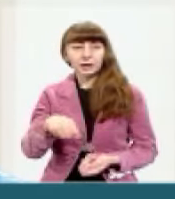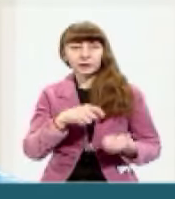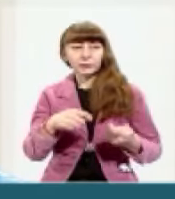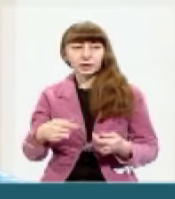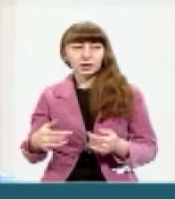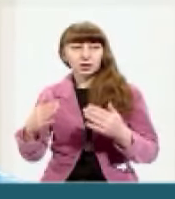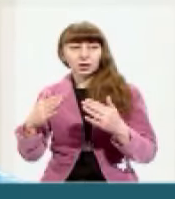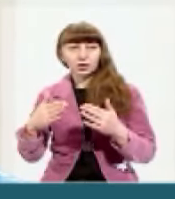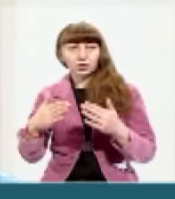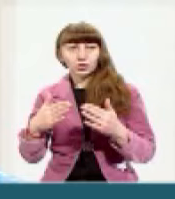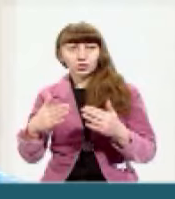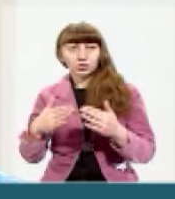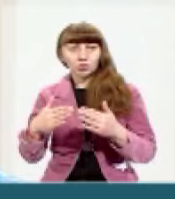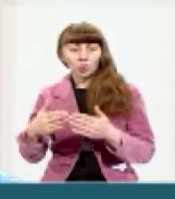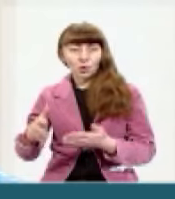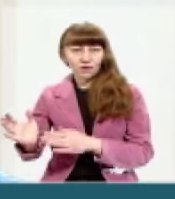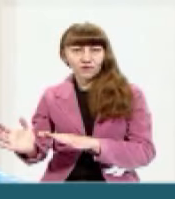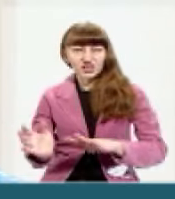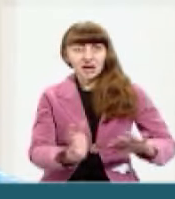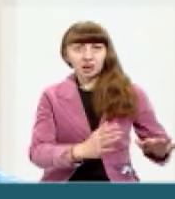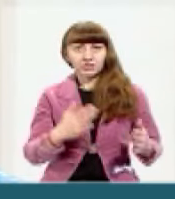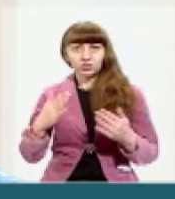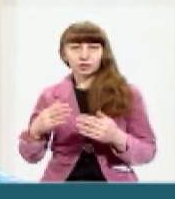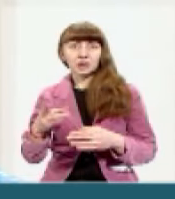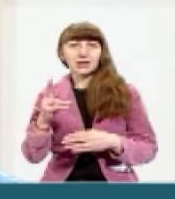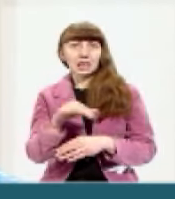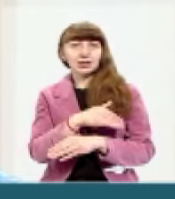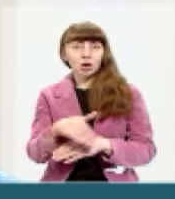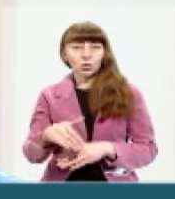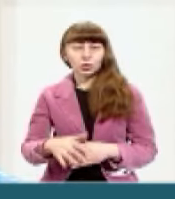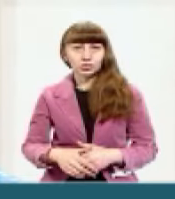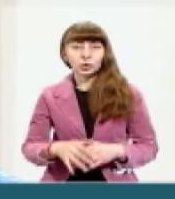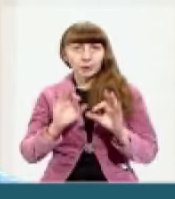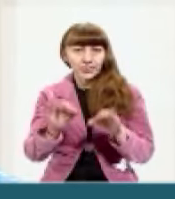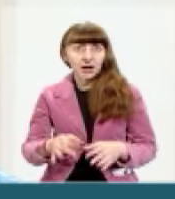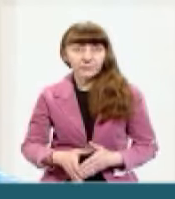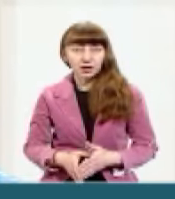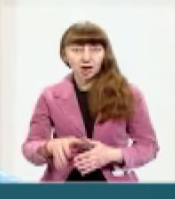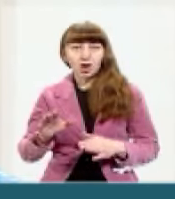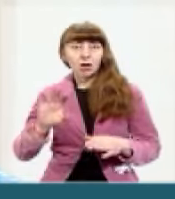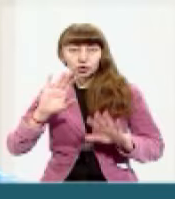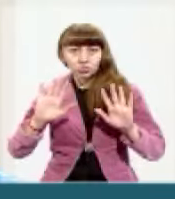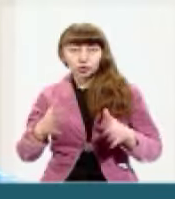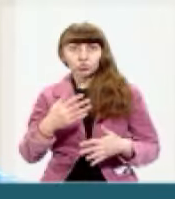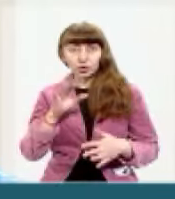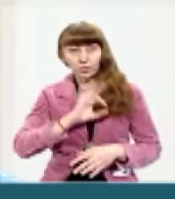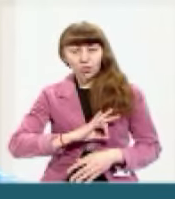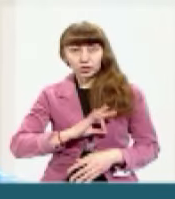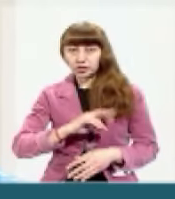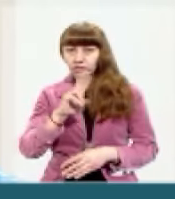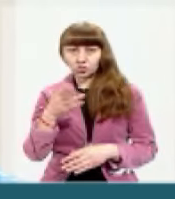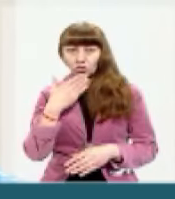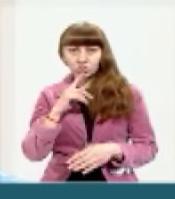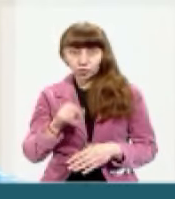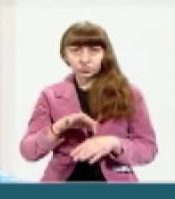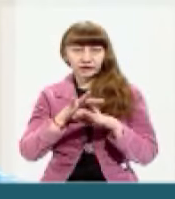дворов выталкивают на дорогу. Правильно? Это нормально, когда они пользуются случаем, потому что им никто не